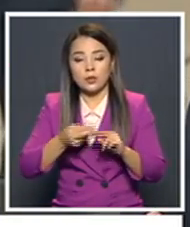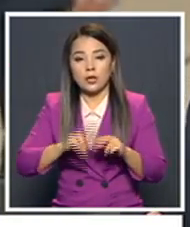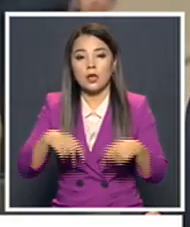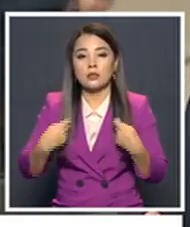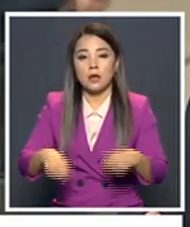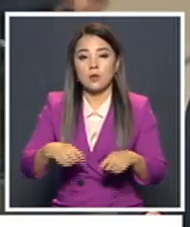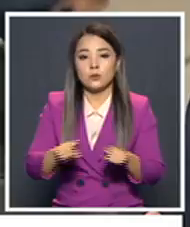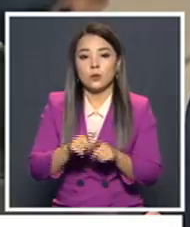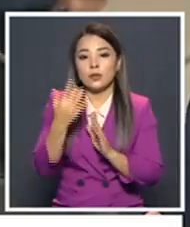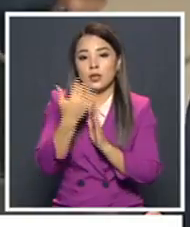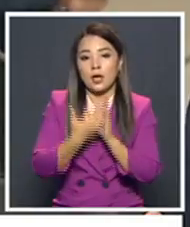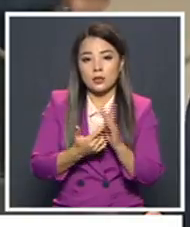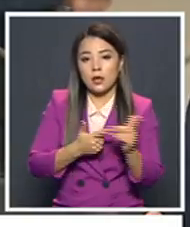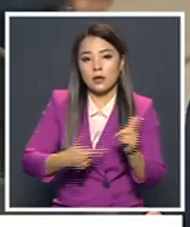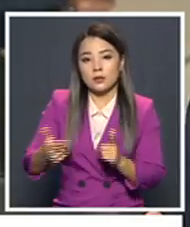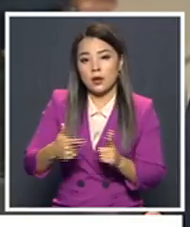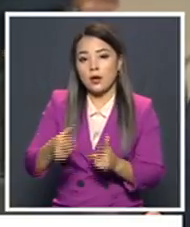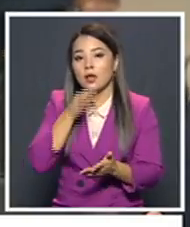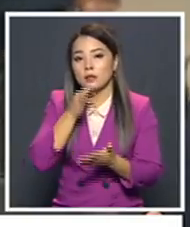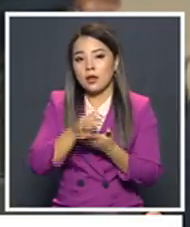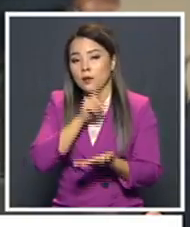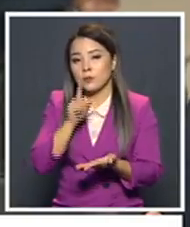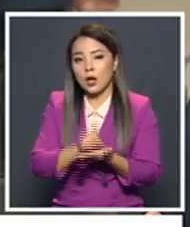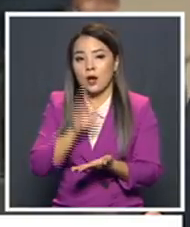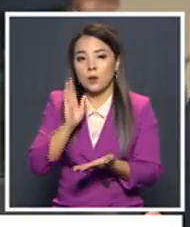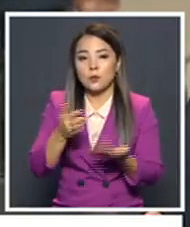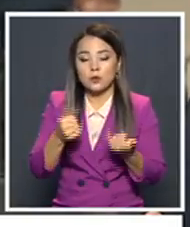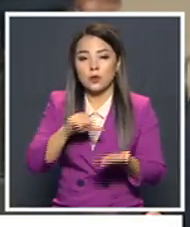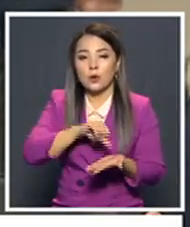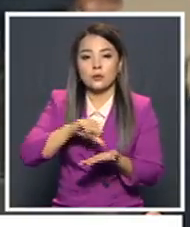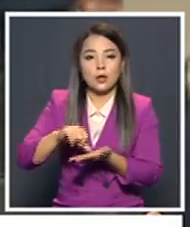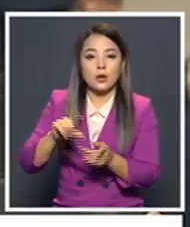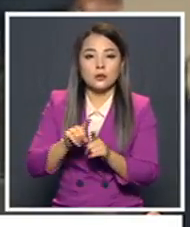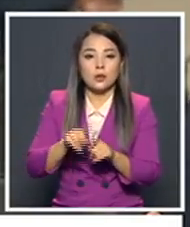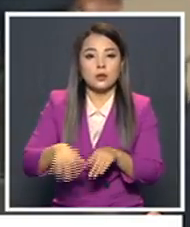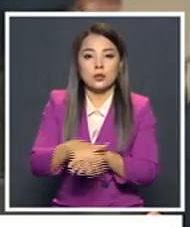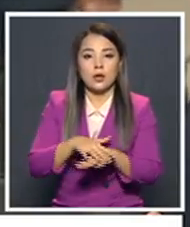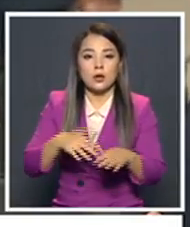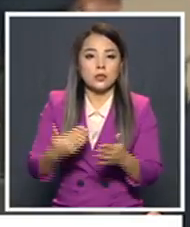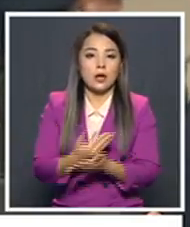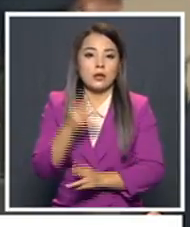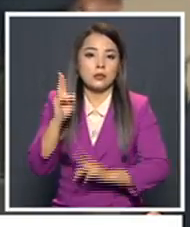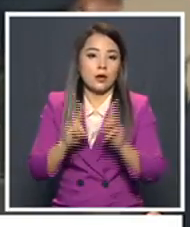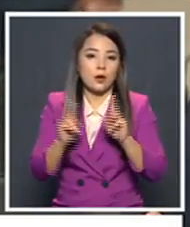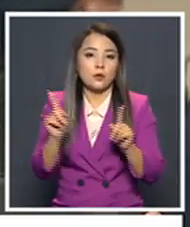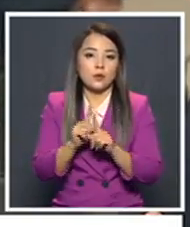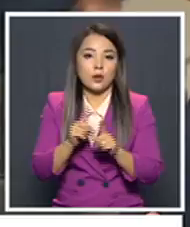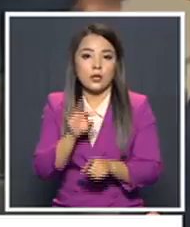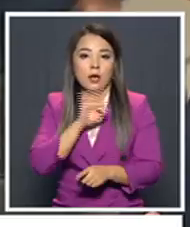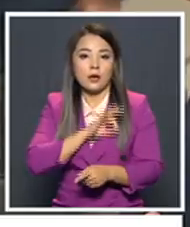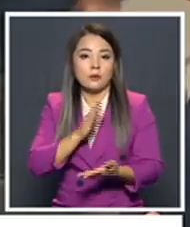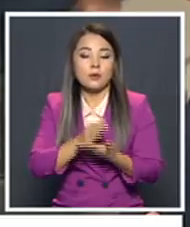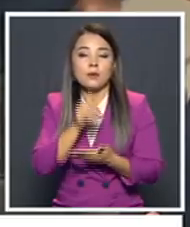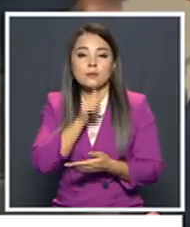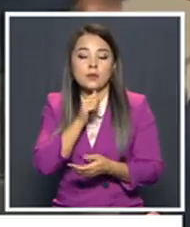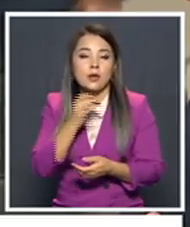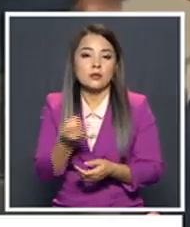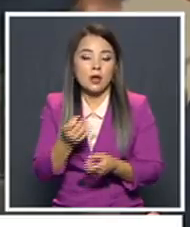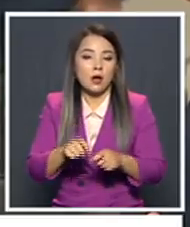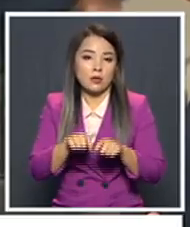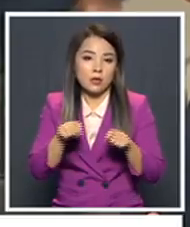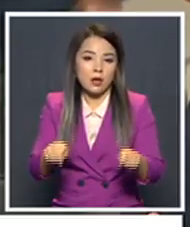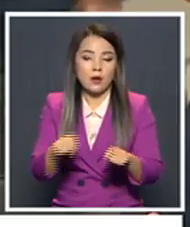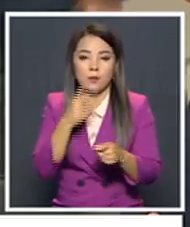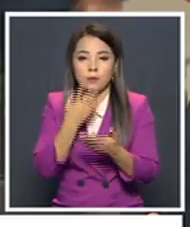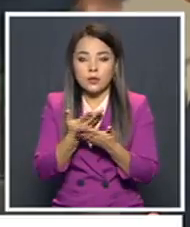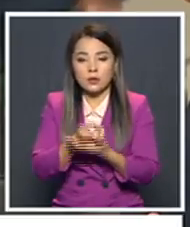тізбесін жасауы тиіс. Біз одаққа мүше елдерге қолайлы жағдай жасау үшін жаңа ережелер қабылдап жатырмыз. Олар ашық әрі түсінікті болуы тиіс.